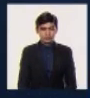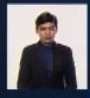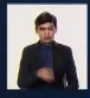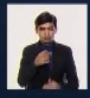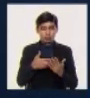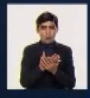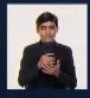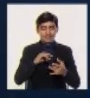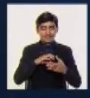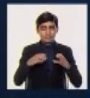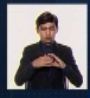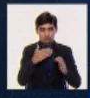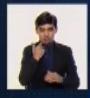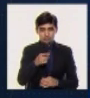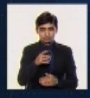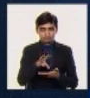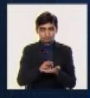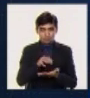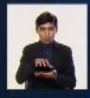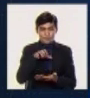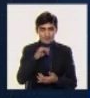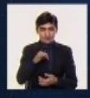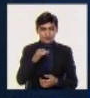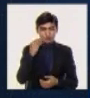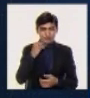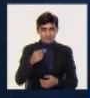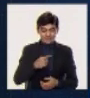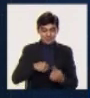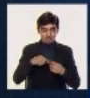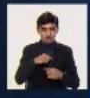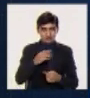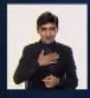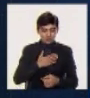это такой же, аналогичный, туркестанский. Что наши кирпичи